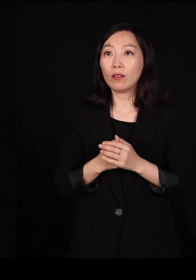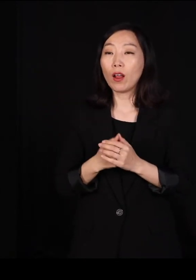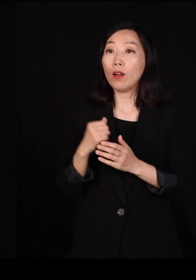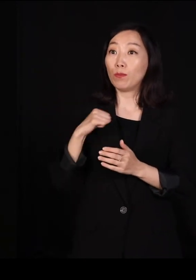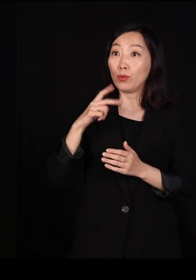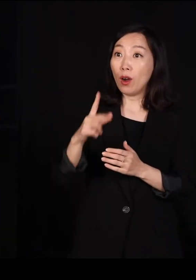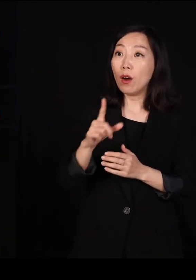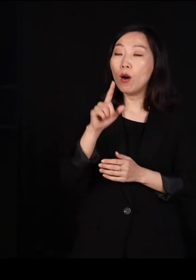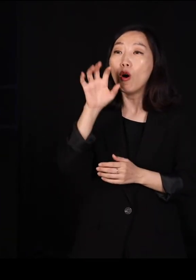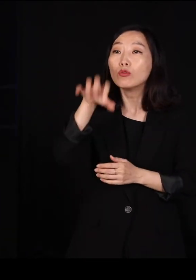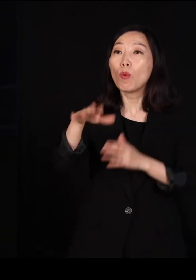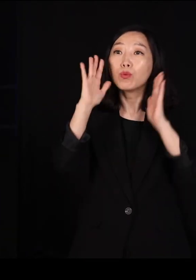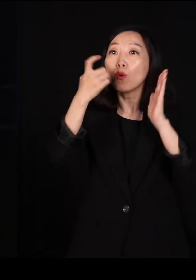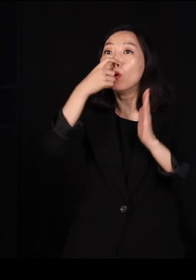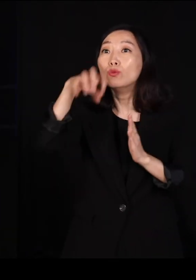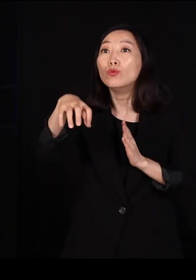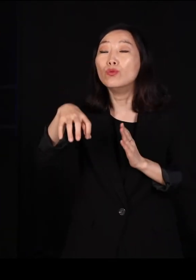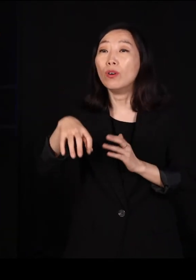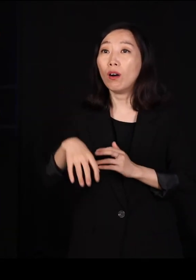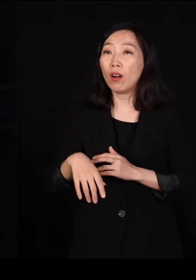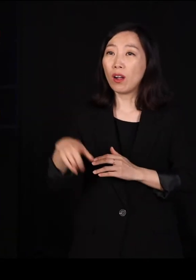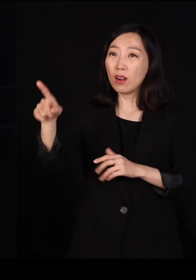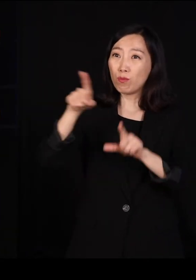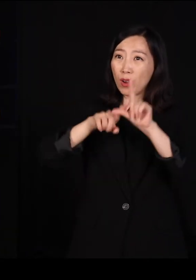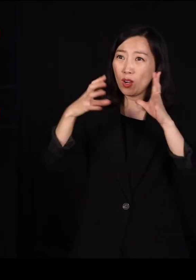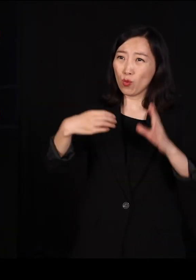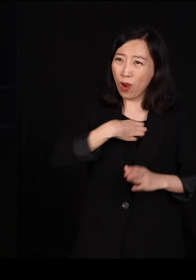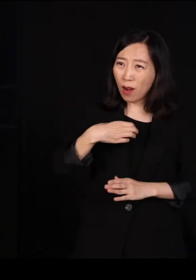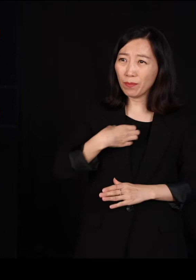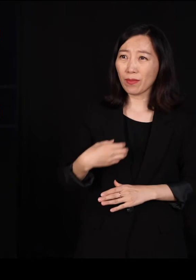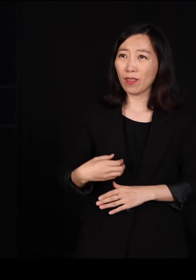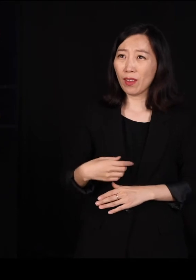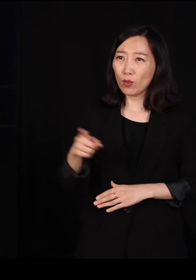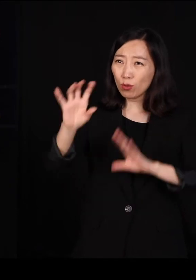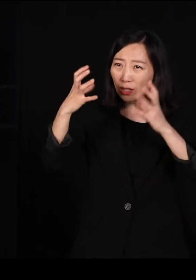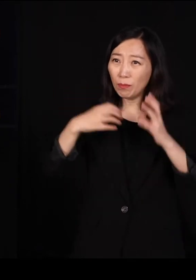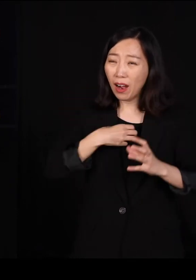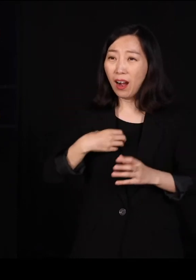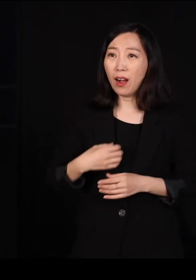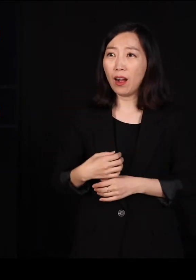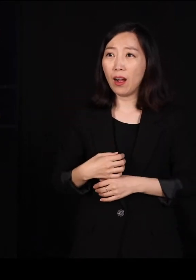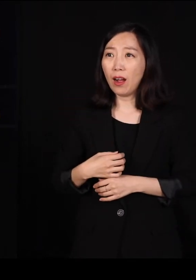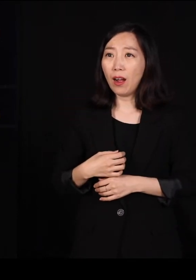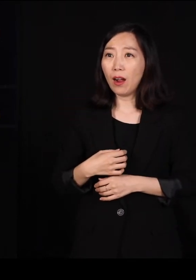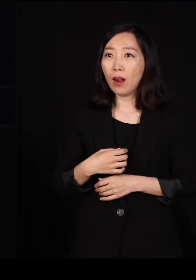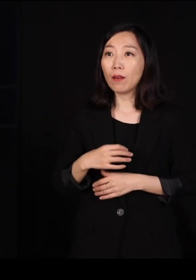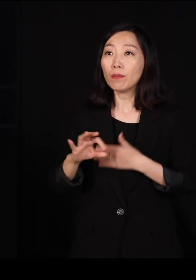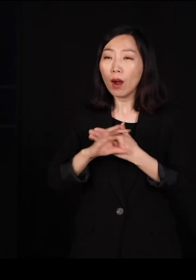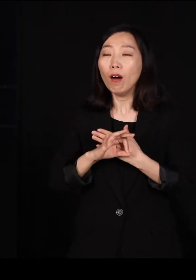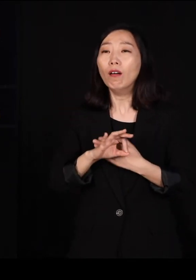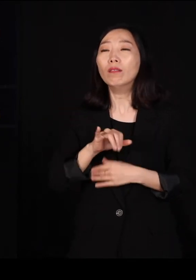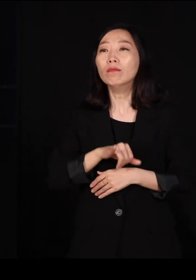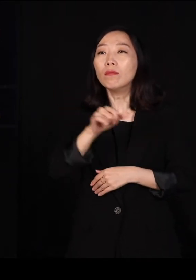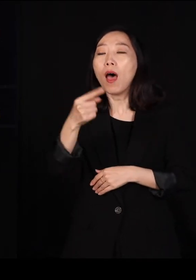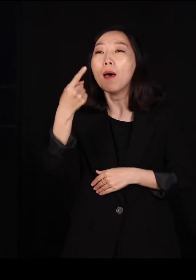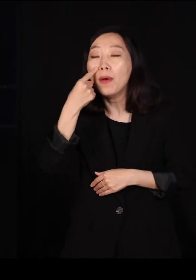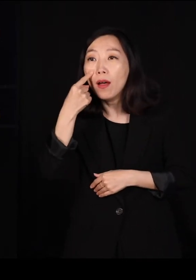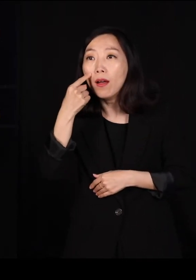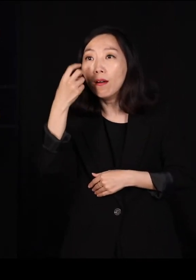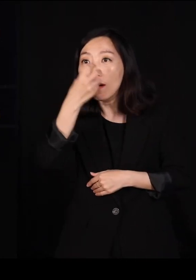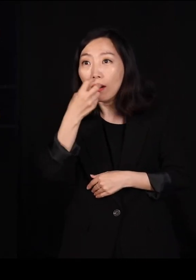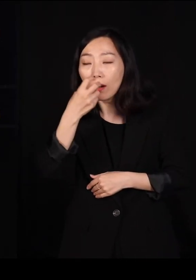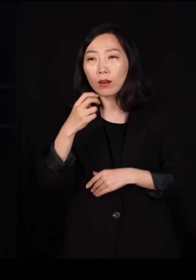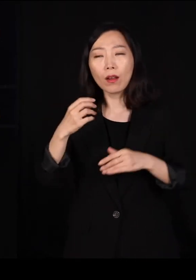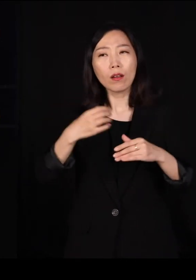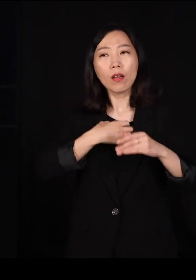수 있는가? 치안이 안 좋아. 가지 마. 한번 찾아보고 읽어보고 왜 치안이